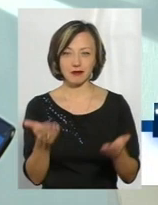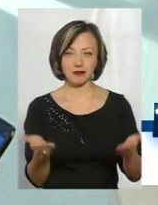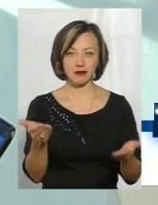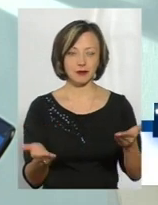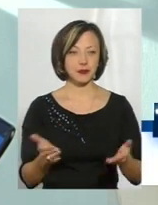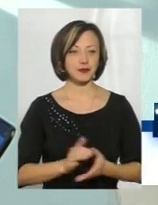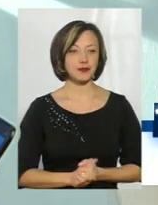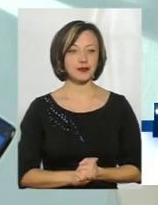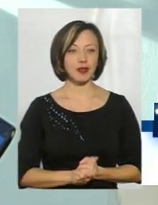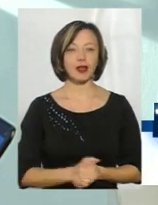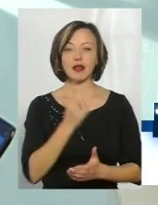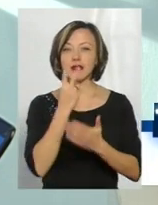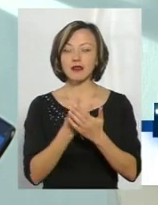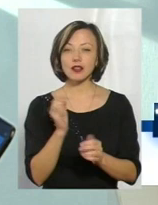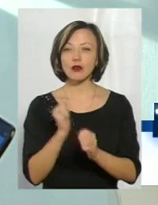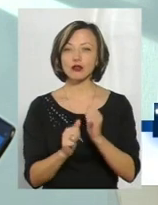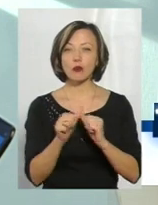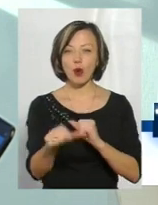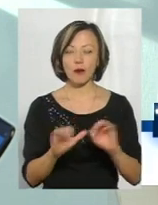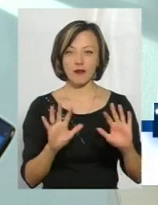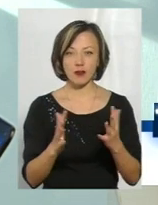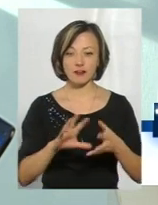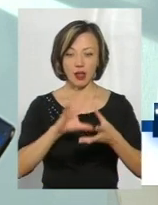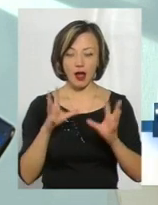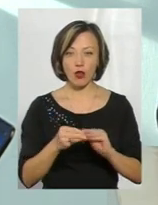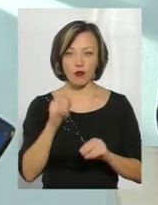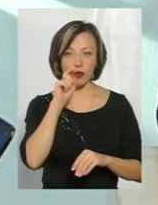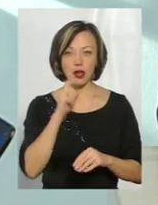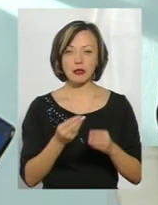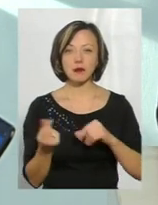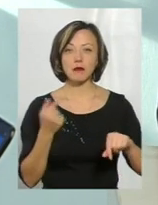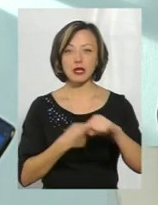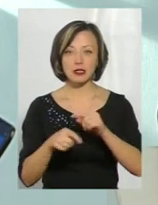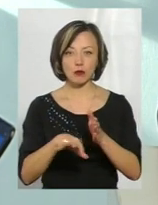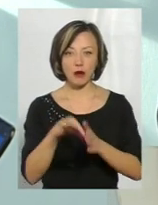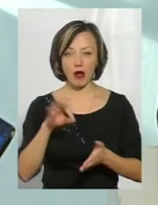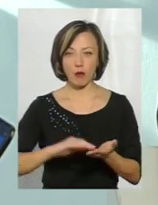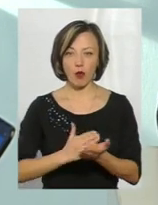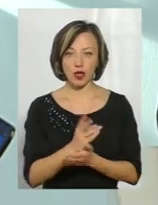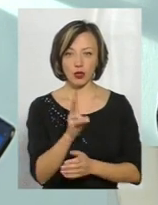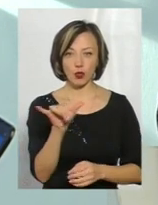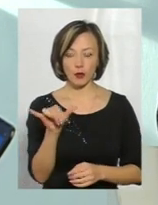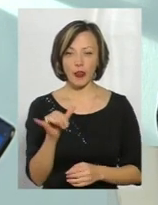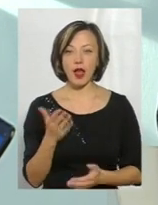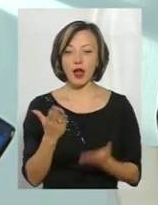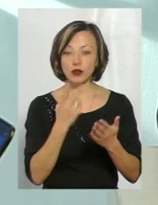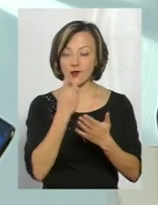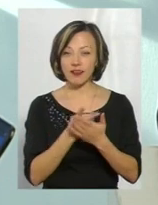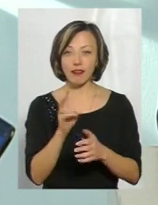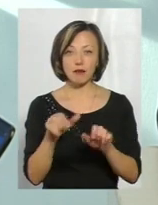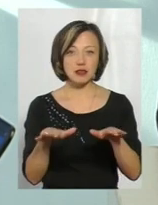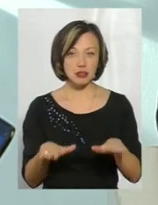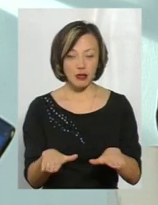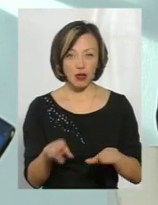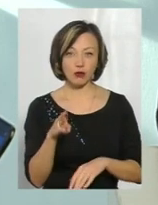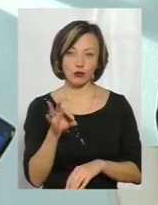в кожному окремому випадку. Тому що якщо взяти, ну, загалом в Україні, то бізнес обирає політику. Якщо дивитися на місцях,